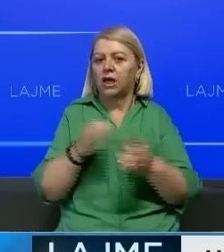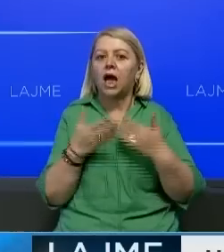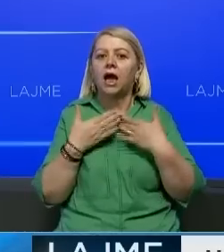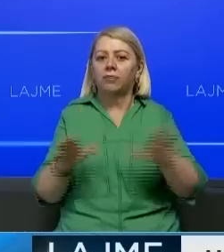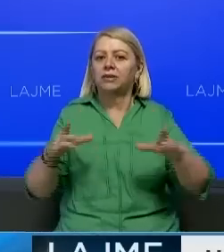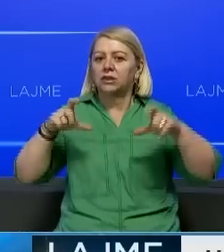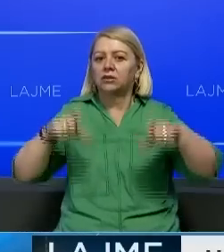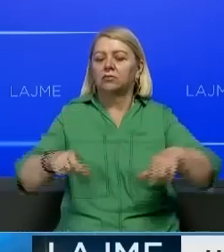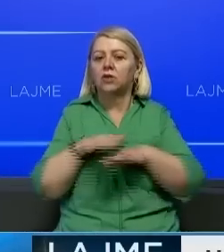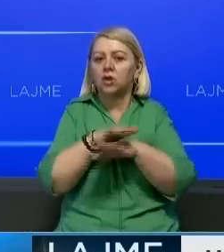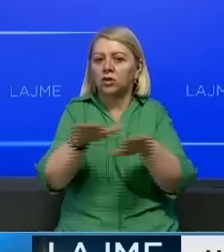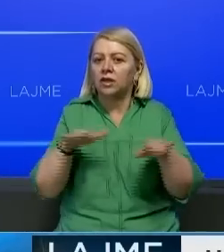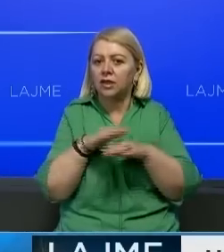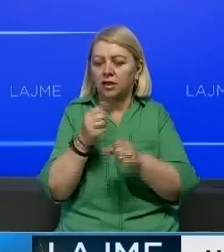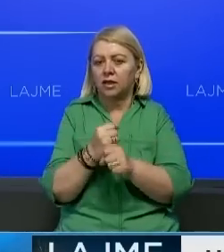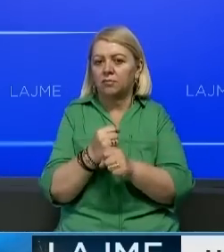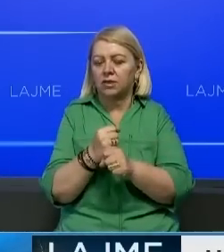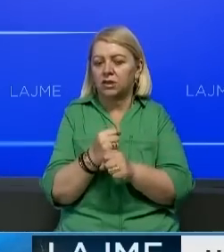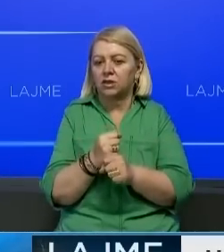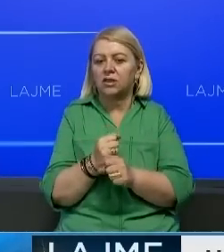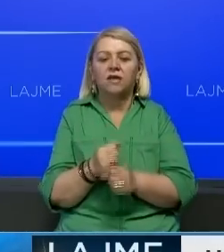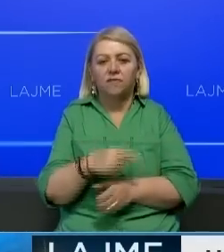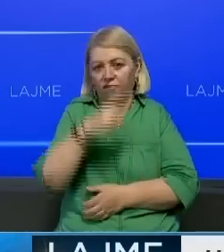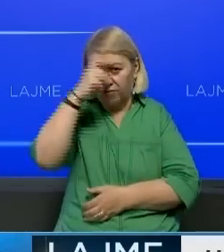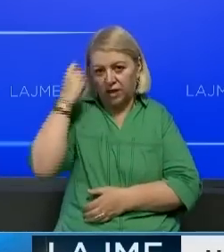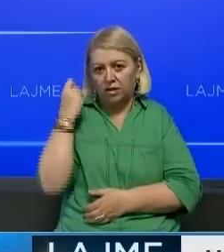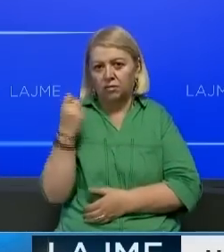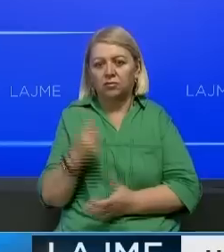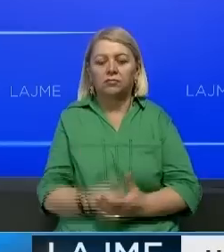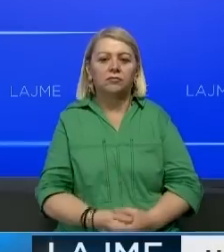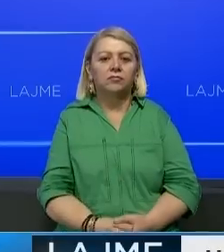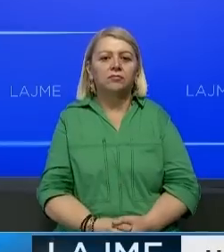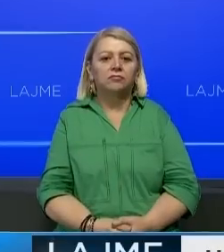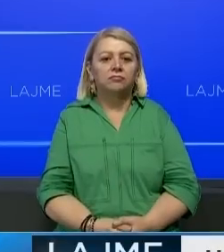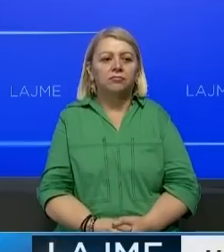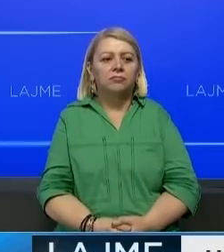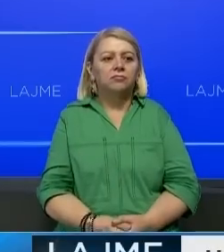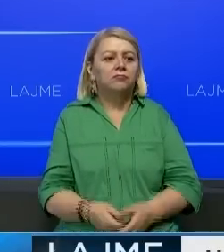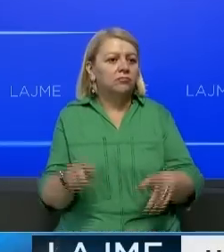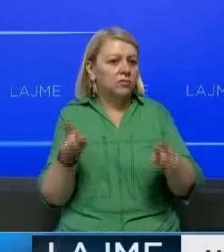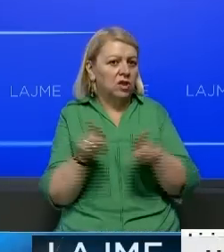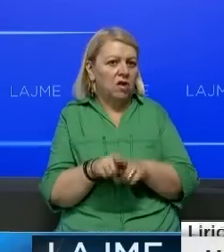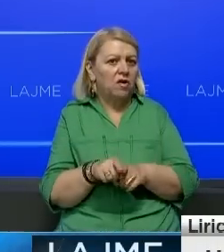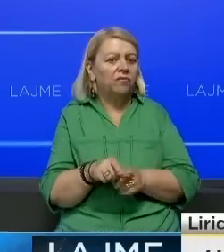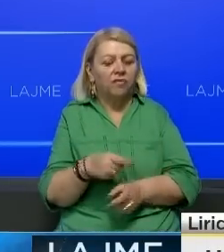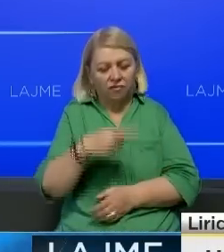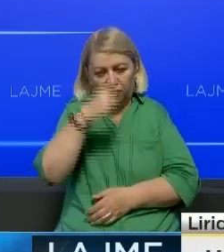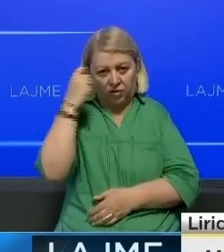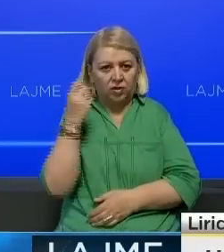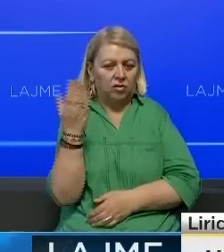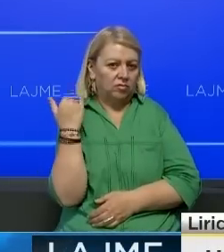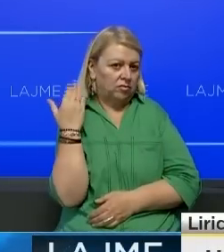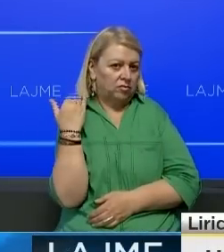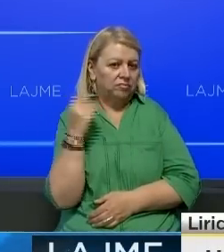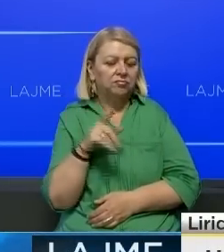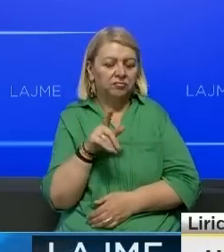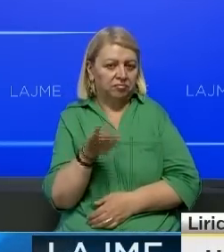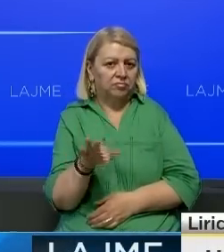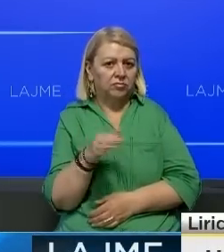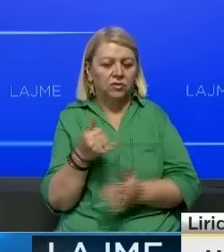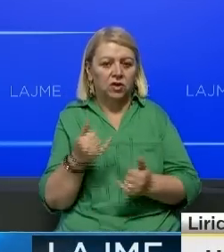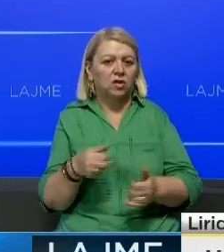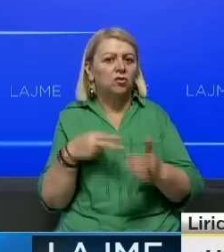hapjen e pishinës e Gërmiz gjatë këti sezonit të verës. Sigurisht sezona tjera verore, edhe në